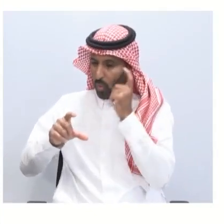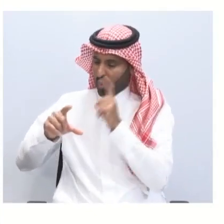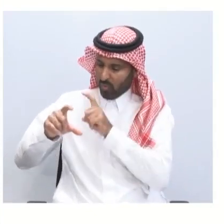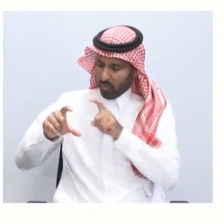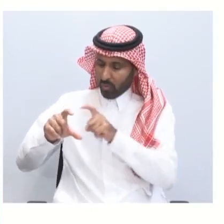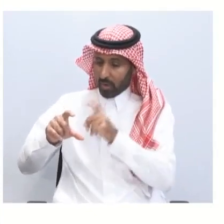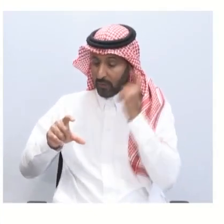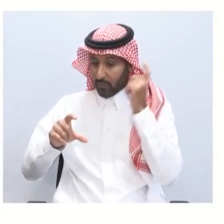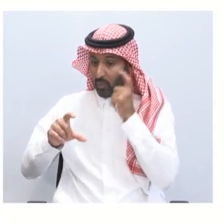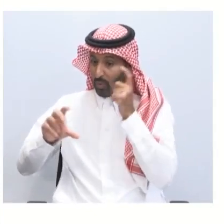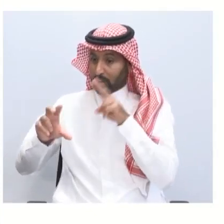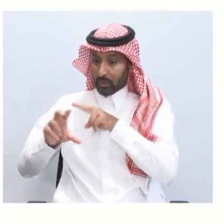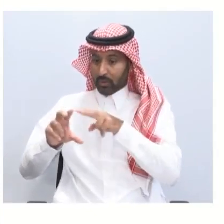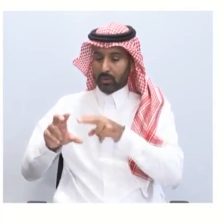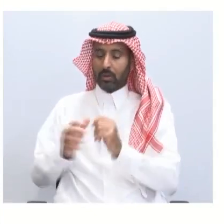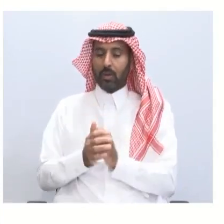المفاهيم